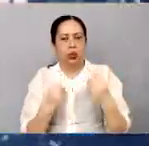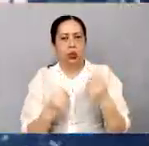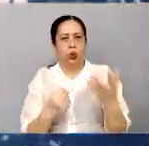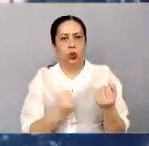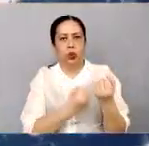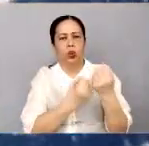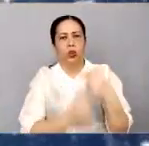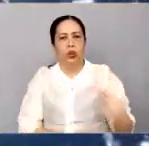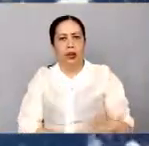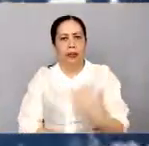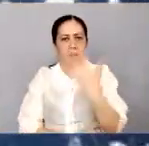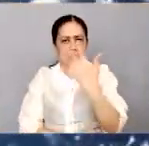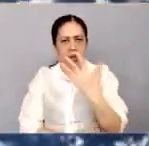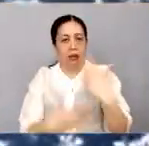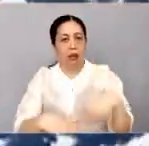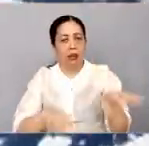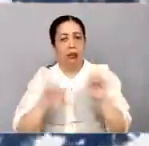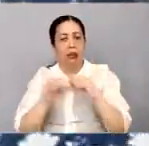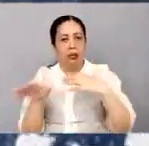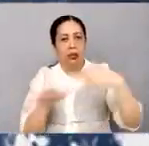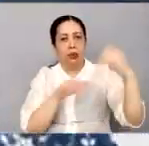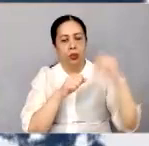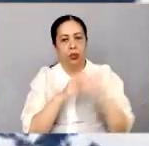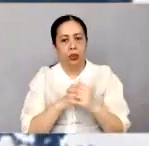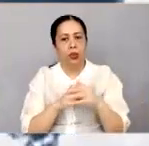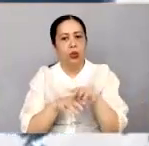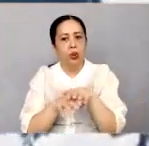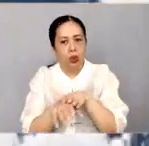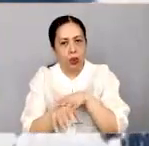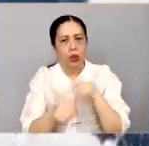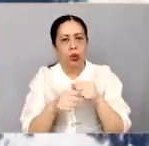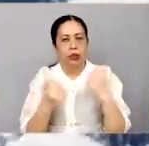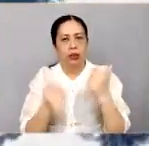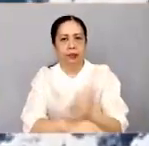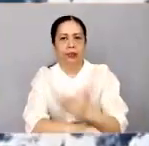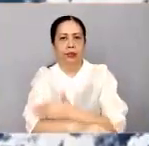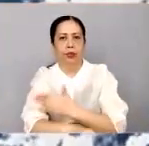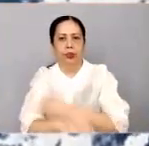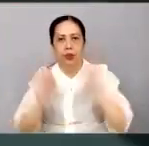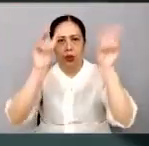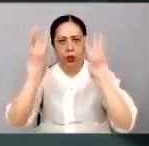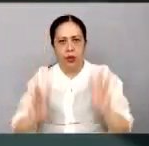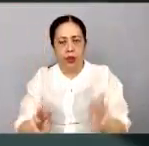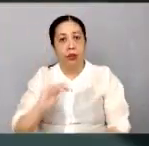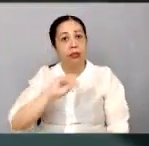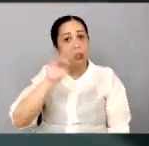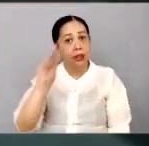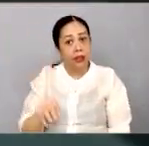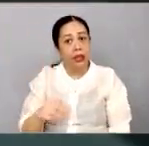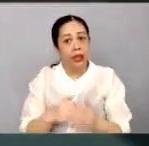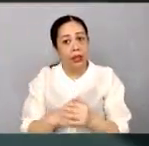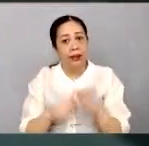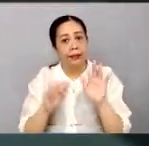habagat. Pero sa tuluyang paglayo ng bagyo sa bansa, unti-unti nang aaliwalas ang panahon. Sa Metro Manila, ang iyong araw maulan